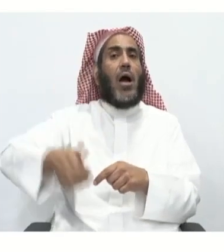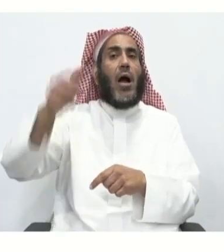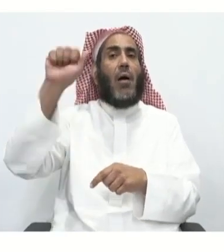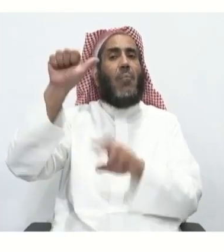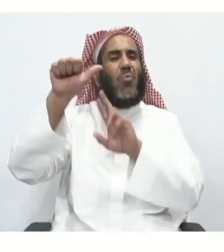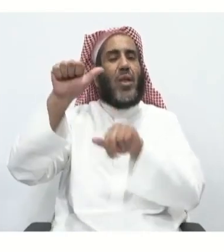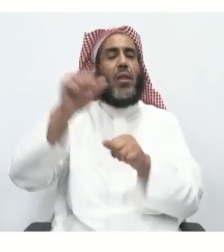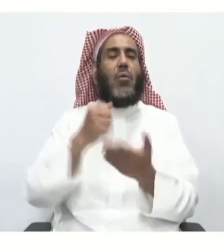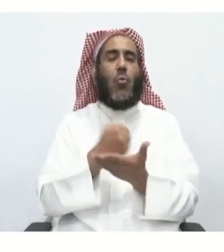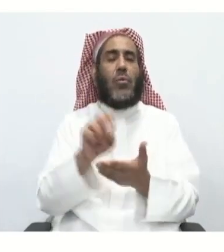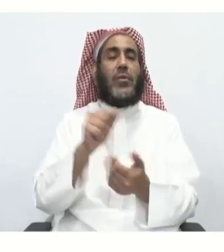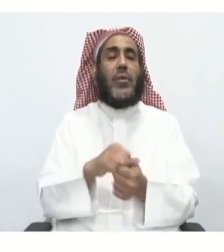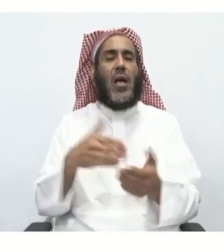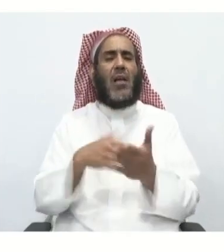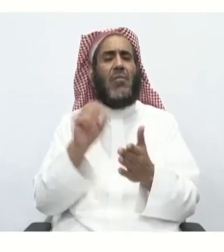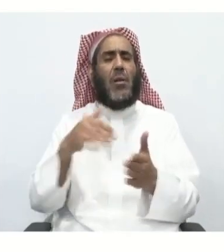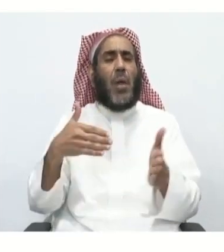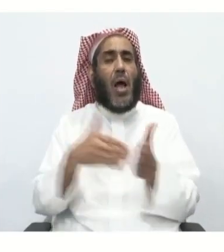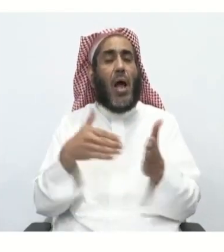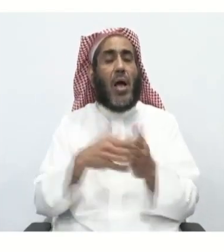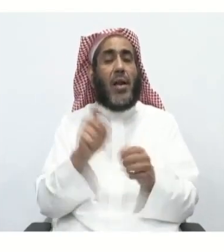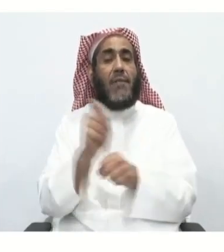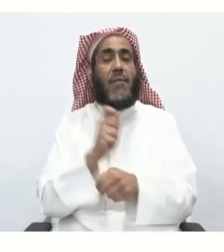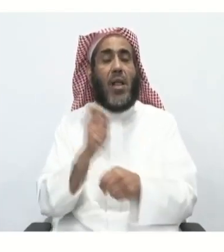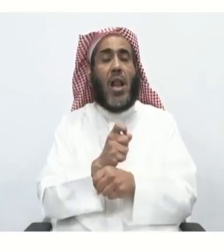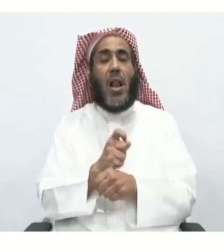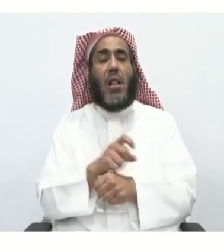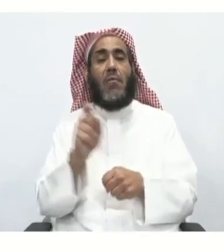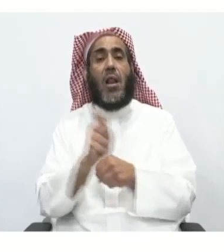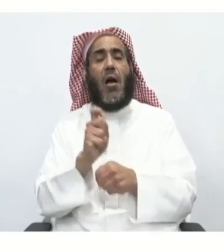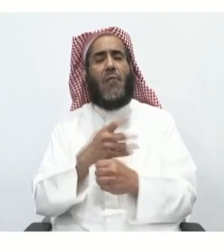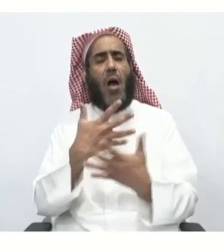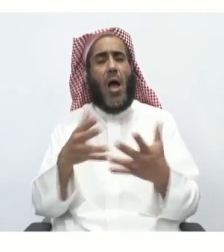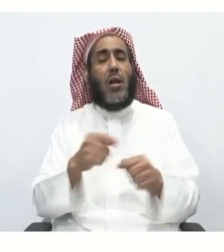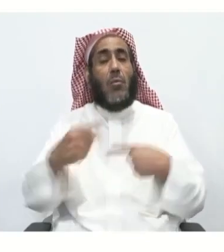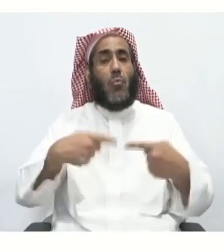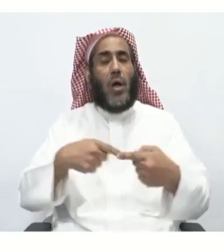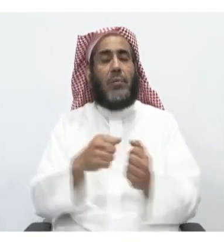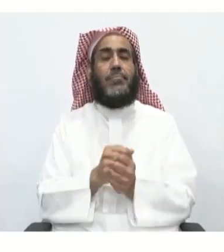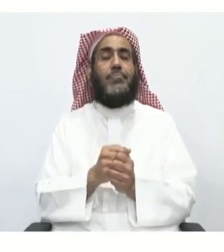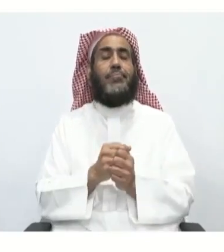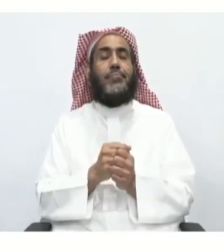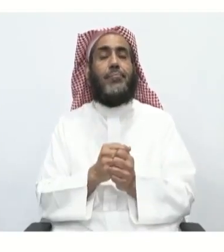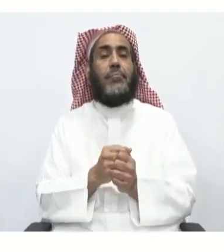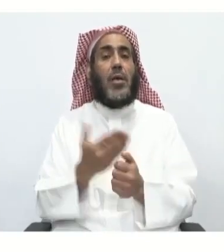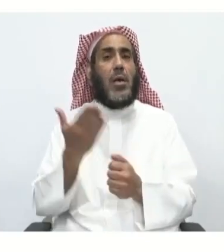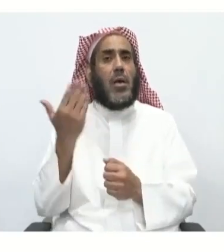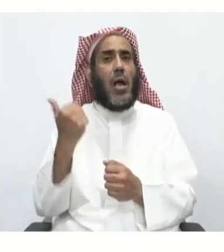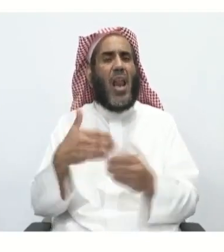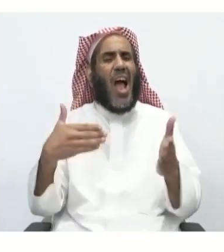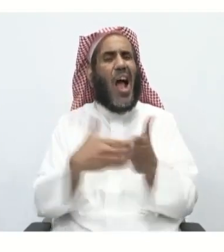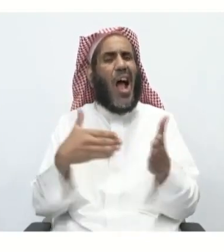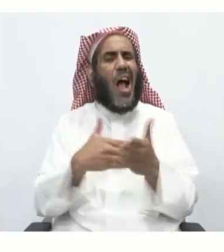الياء حرف العله يحذف من اخر الفعل في افعال في الفعل المضارع اذا كان معتل